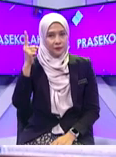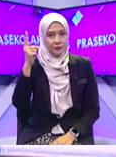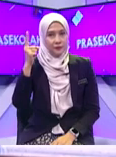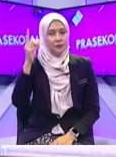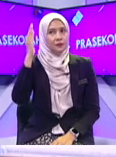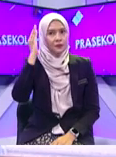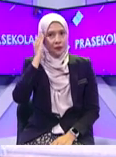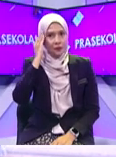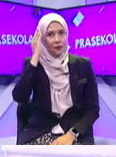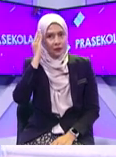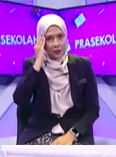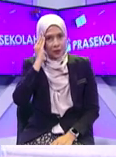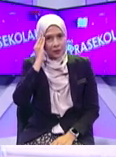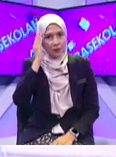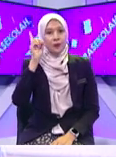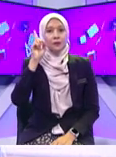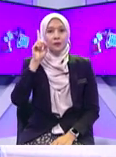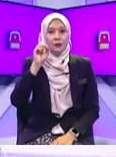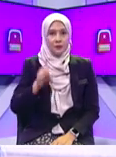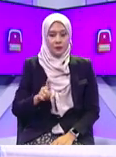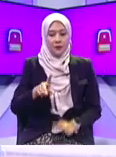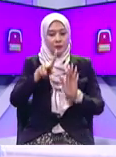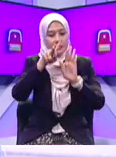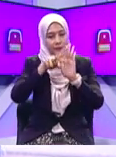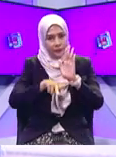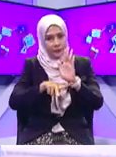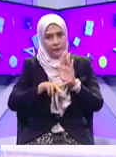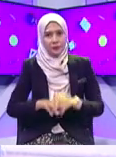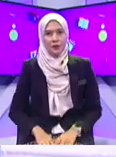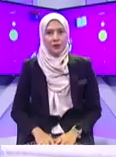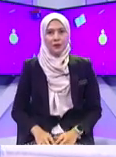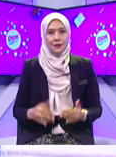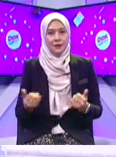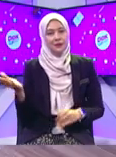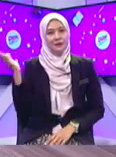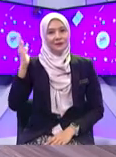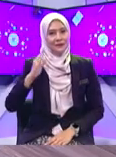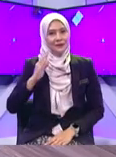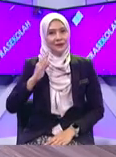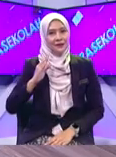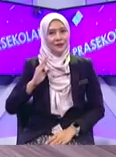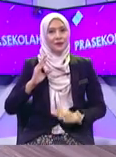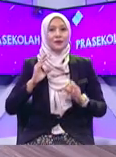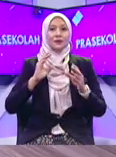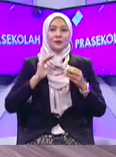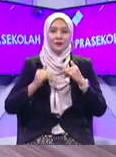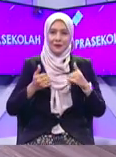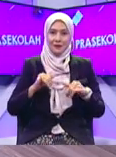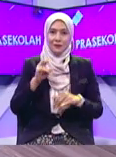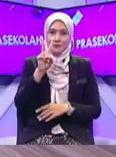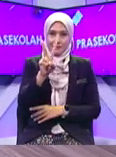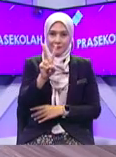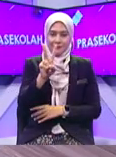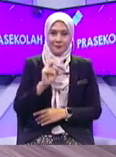konsep dia mesti berkurang Oke zoom kita tengok yang ke-2 pula yang